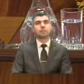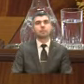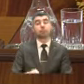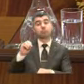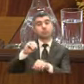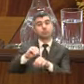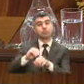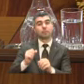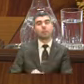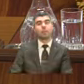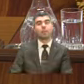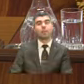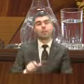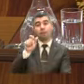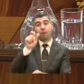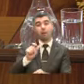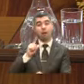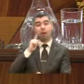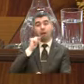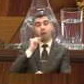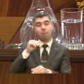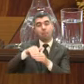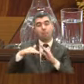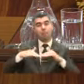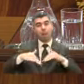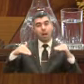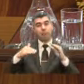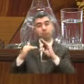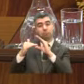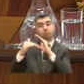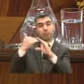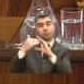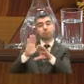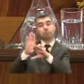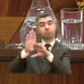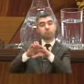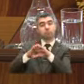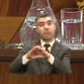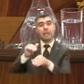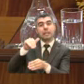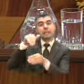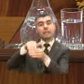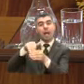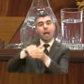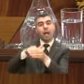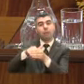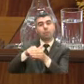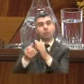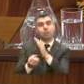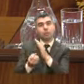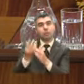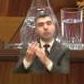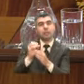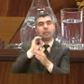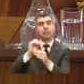وتوصلت الرئاسة من النائب مصطفى الإبراهيمي بمراسلة يخبر فيها المجلس انتخابه رئيساً لفريق العدالة